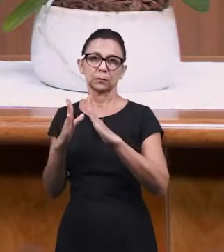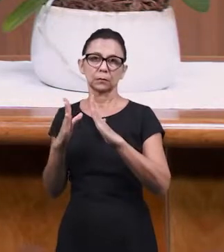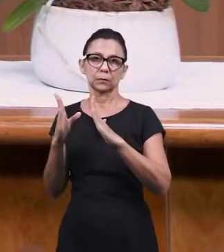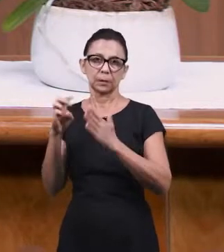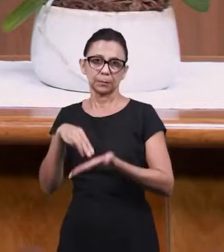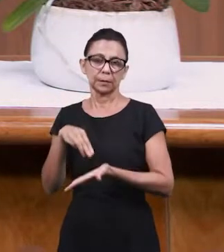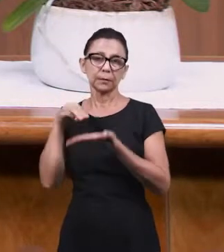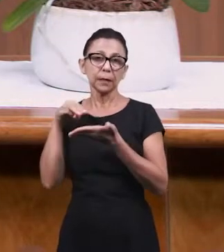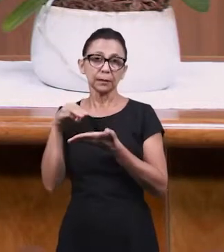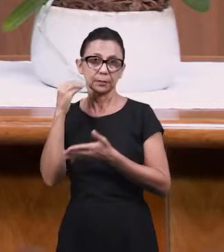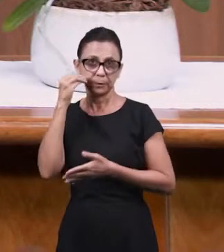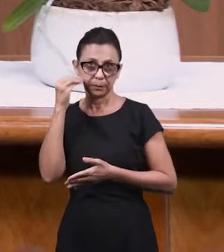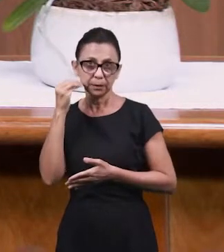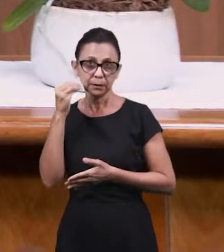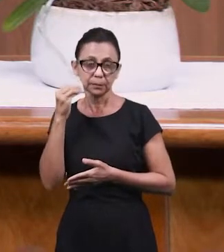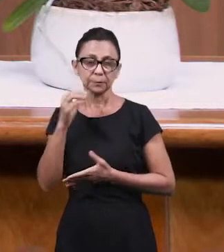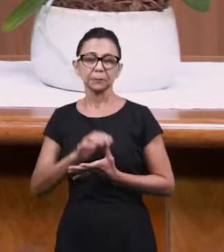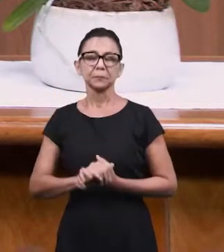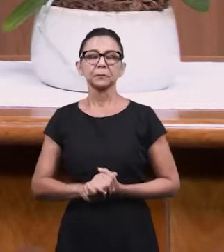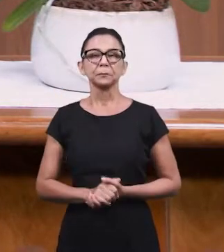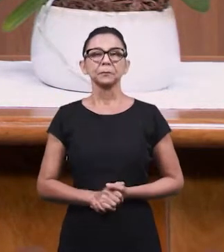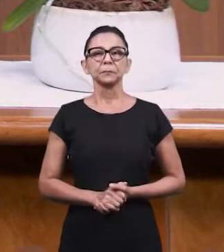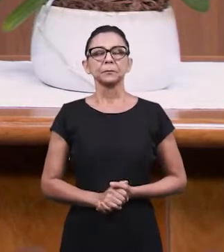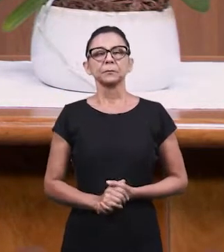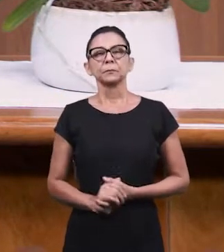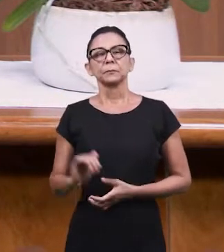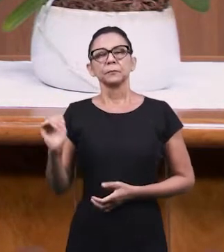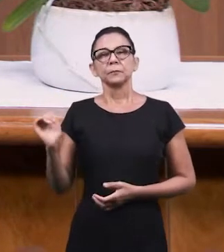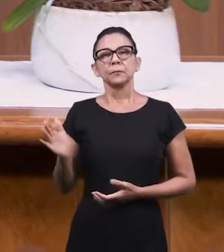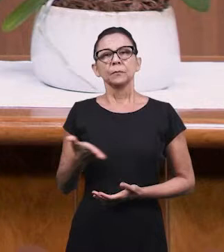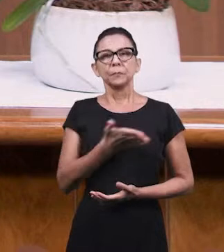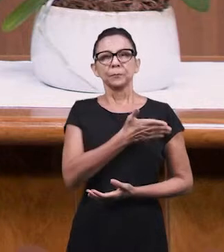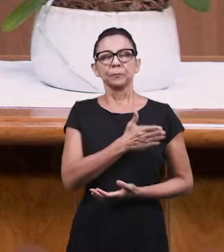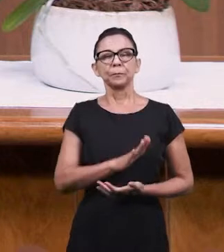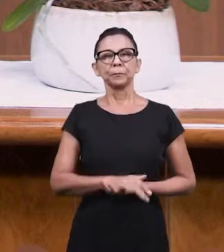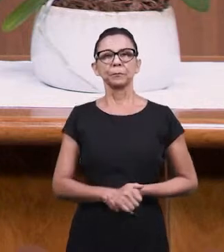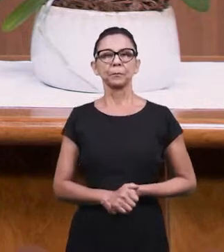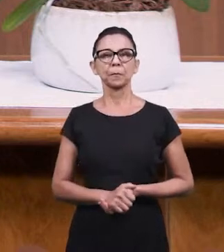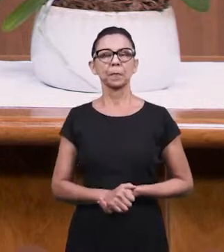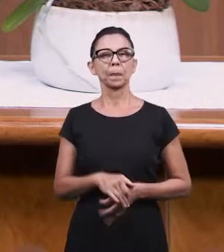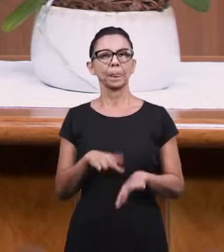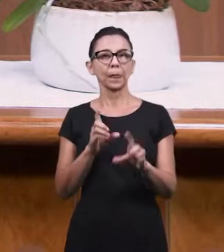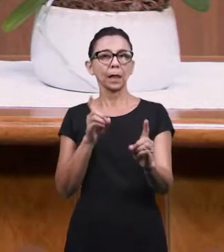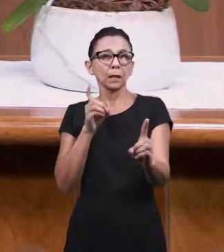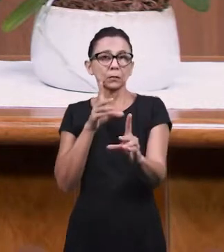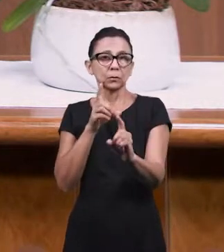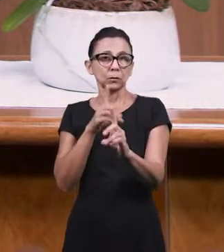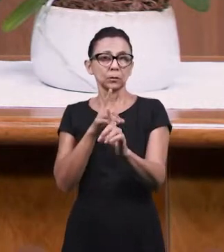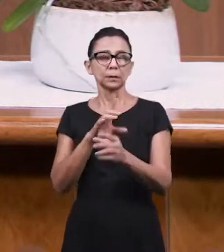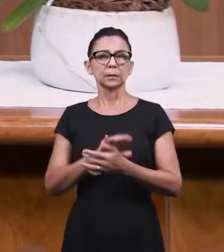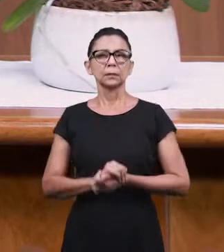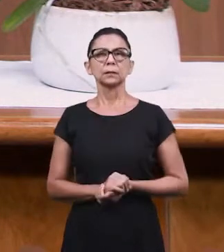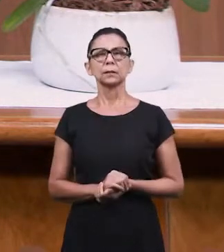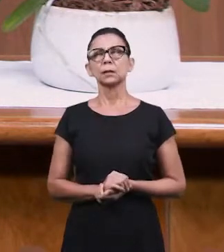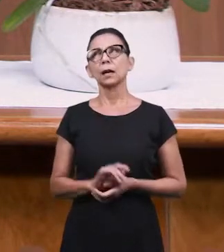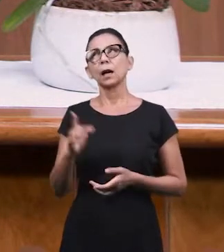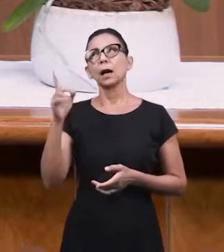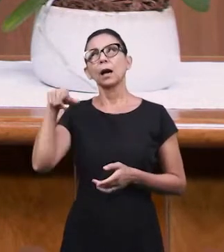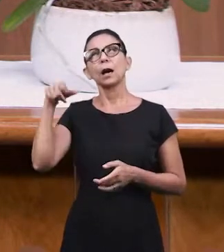nous a fait, mais c'est notre expérience. Donc cette doctrine, elle est